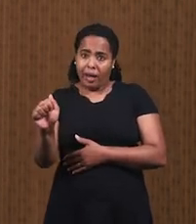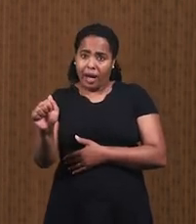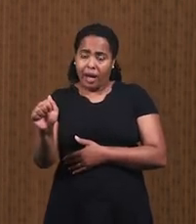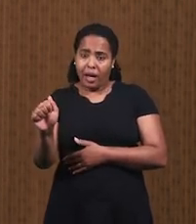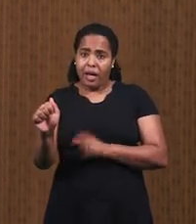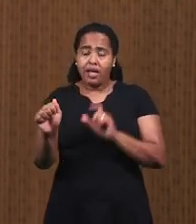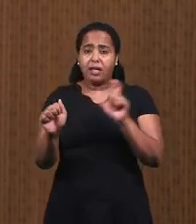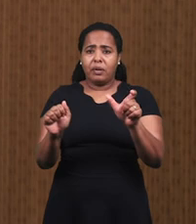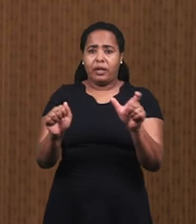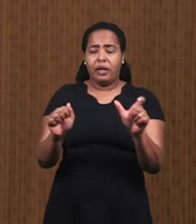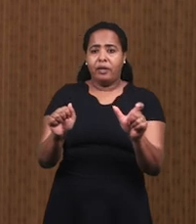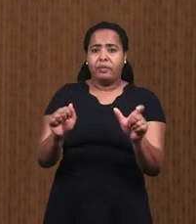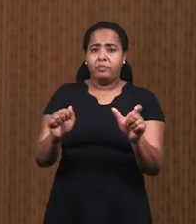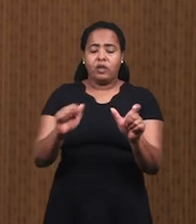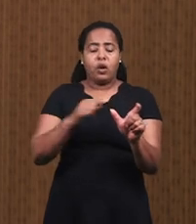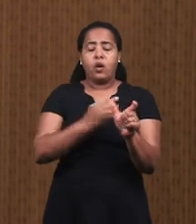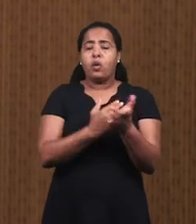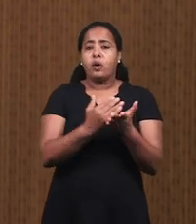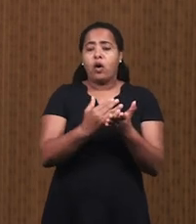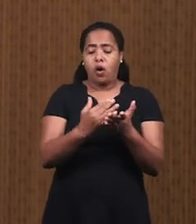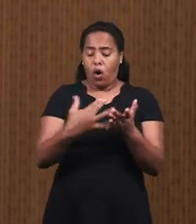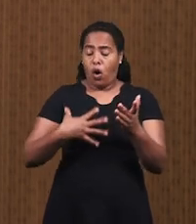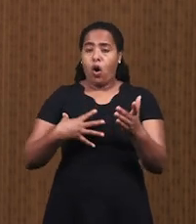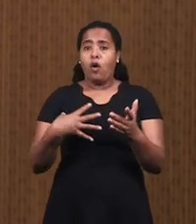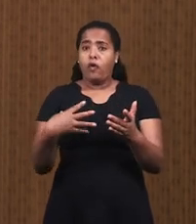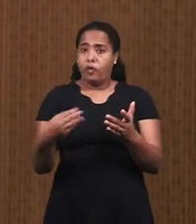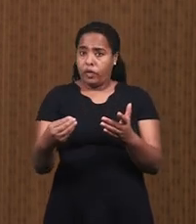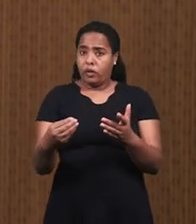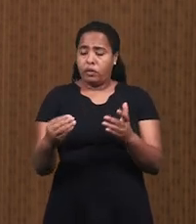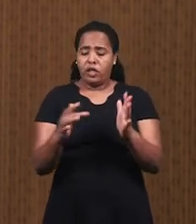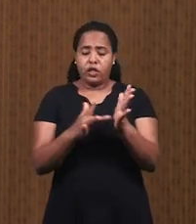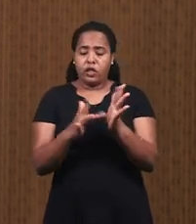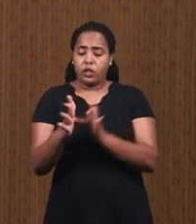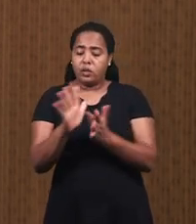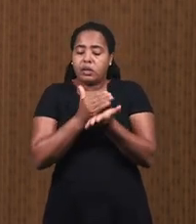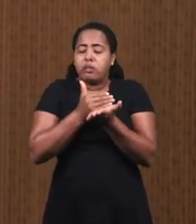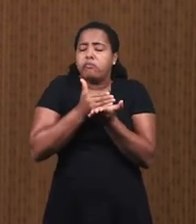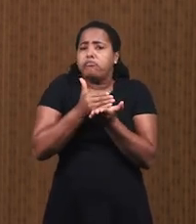Слово «берешит», да, вот это слово «бе», «бен».